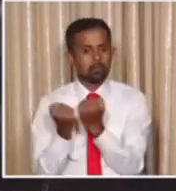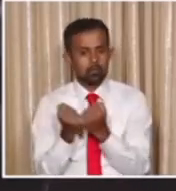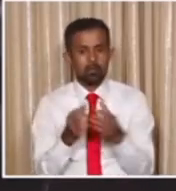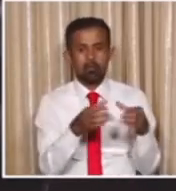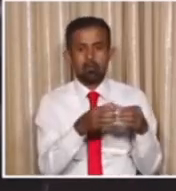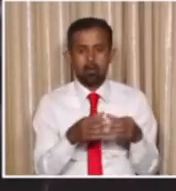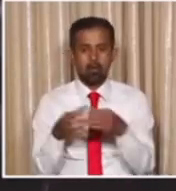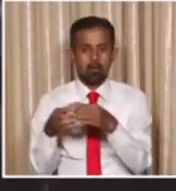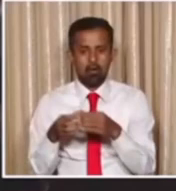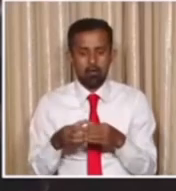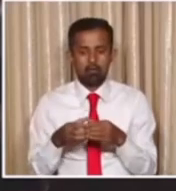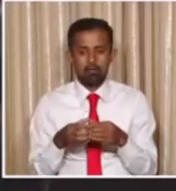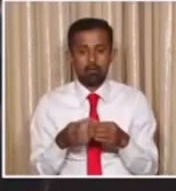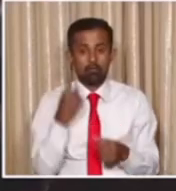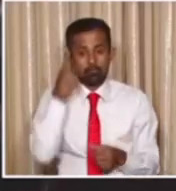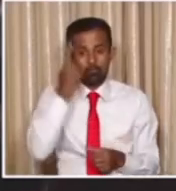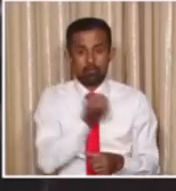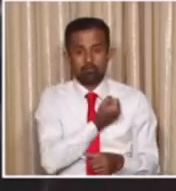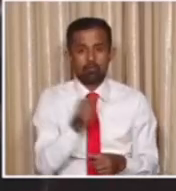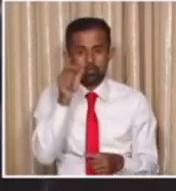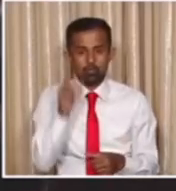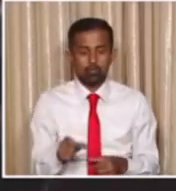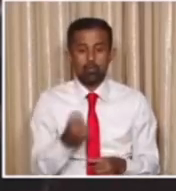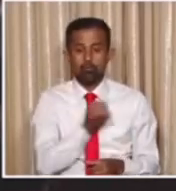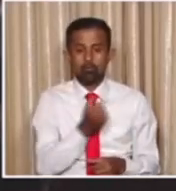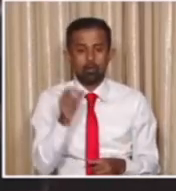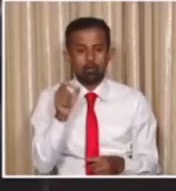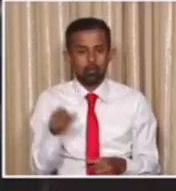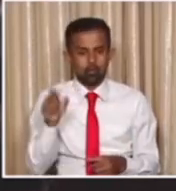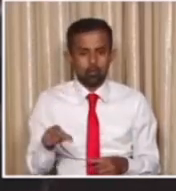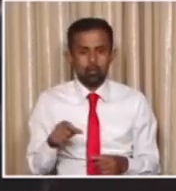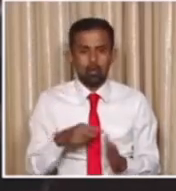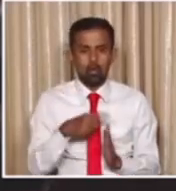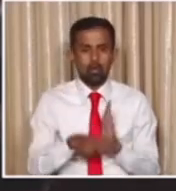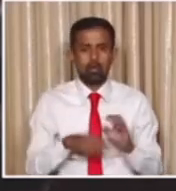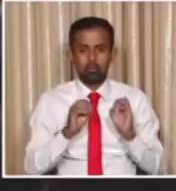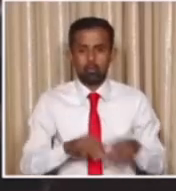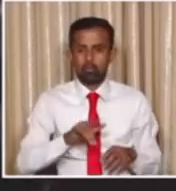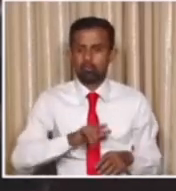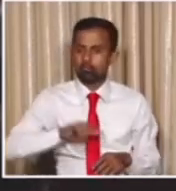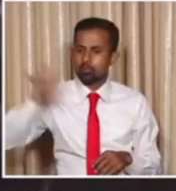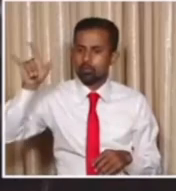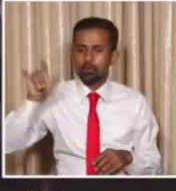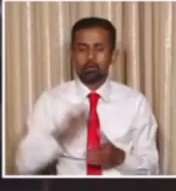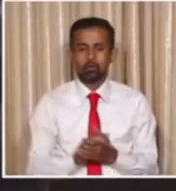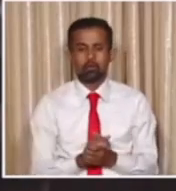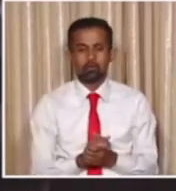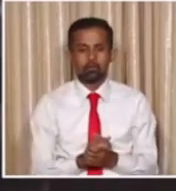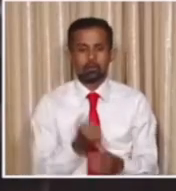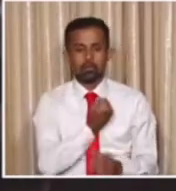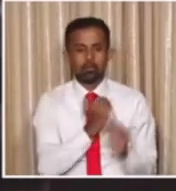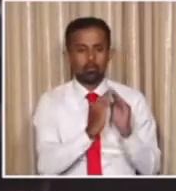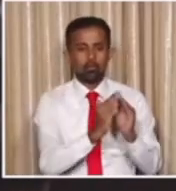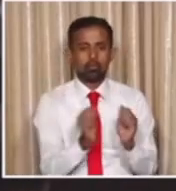වගින් විවිධ පාර්ශ්ව මගින් මේ විශේෂඥ වෛද්‍යවරු සහ වෛද්‍යවරු රටහැරයාමත් අනි පැත්තෙන් රෝහල් එදිනදා